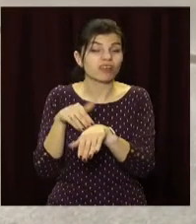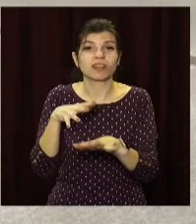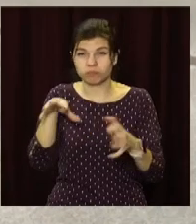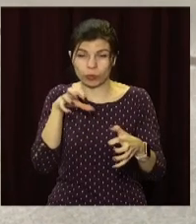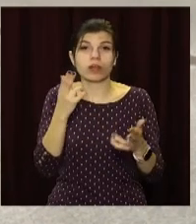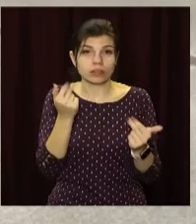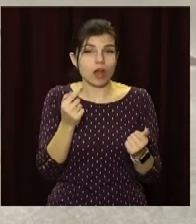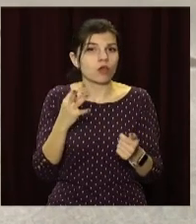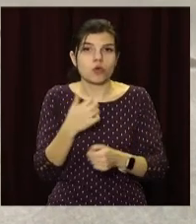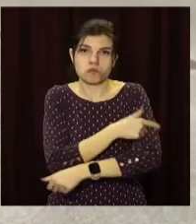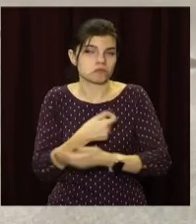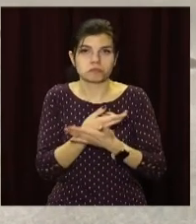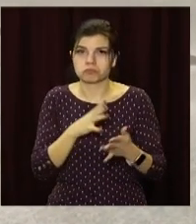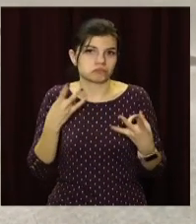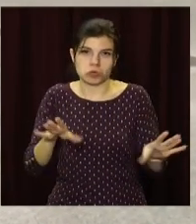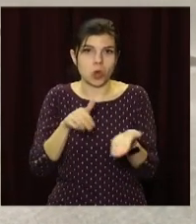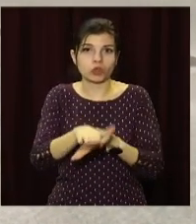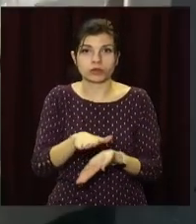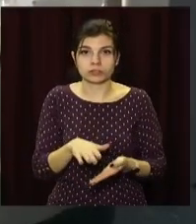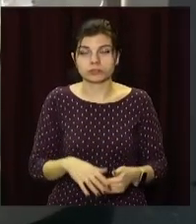відмовилися. Подробиці ДТП